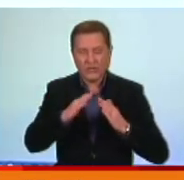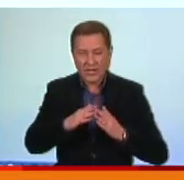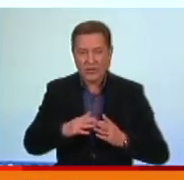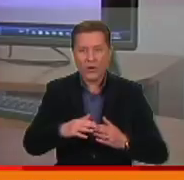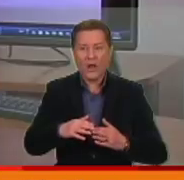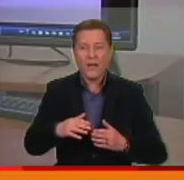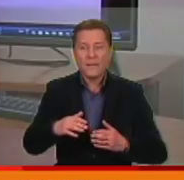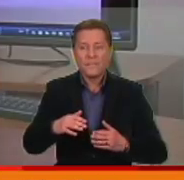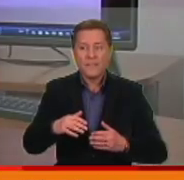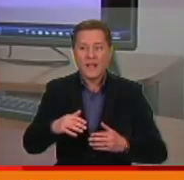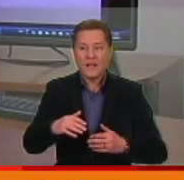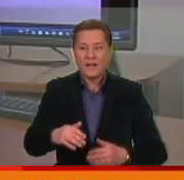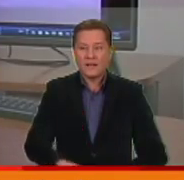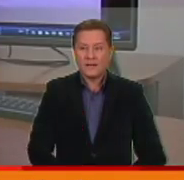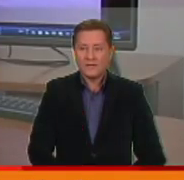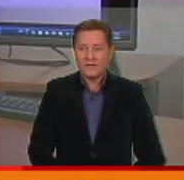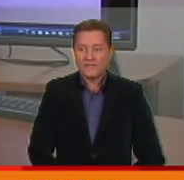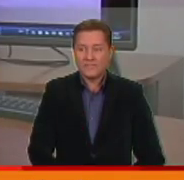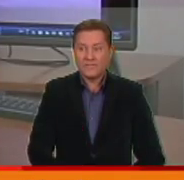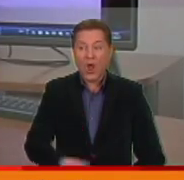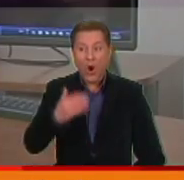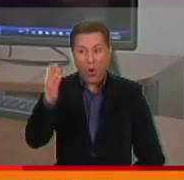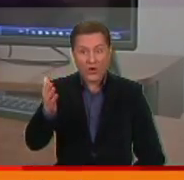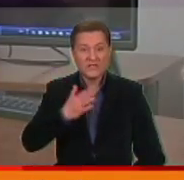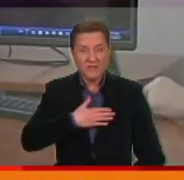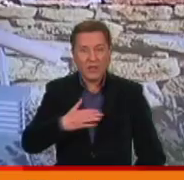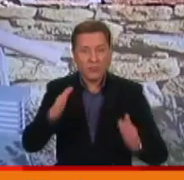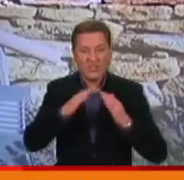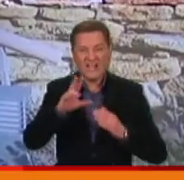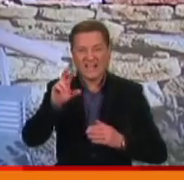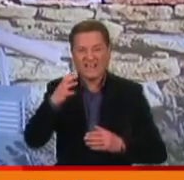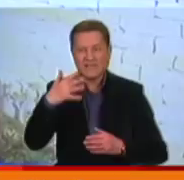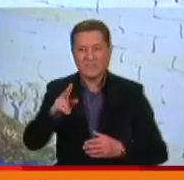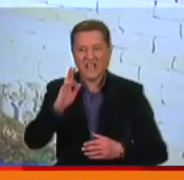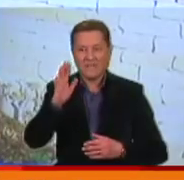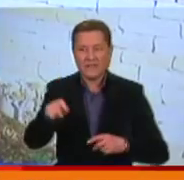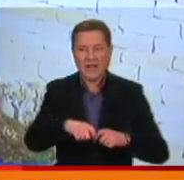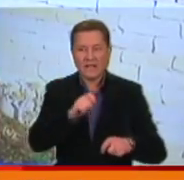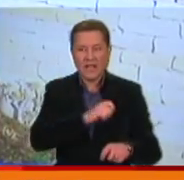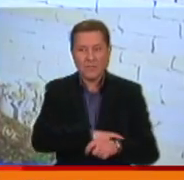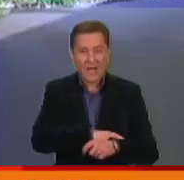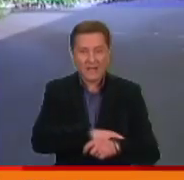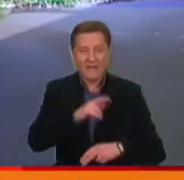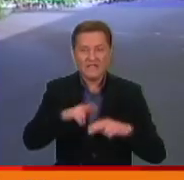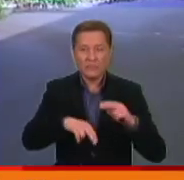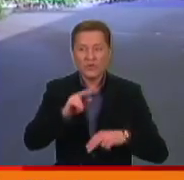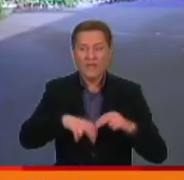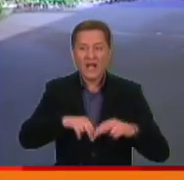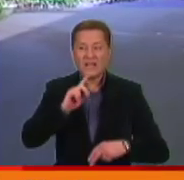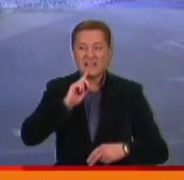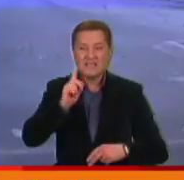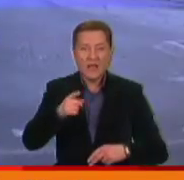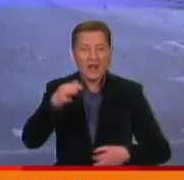незрозумілими на батьківщині марокканськими технологіями. Ось мій будинок. 350 квадратних метрів. Родинне гніздо збудували за рік із